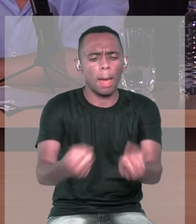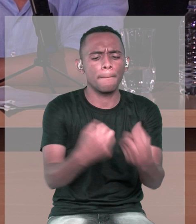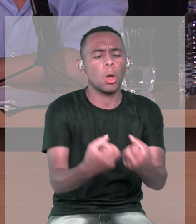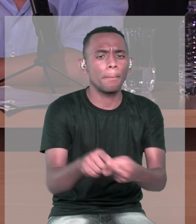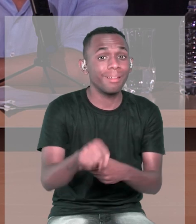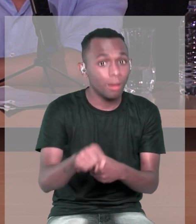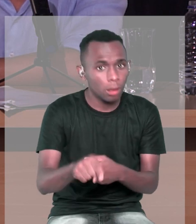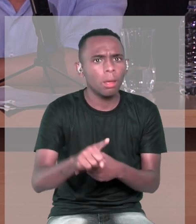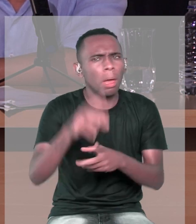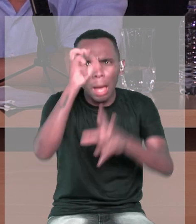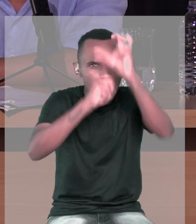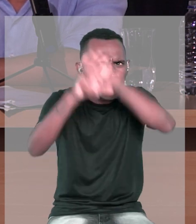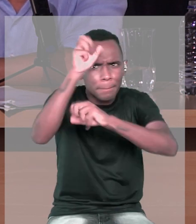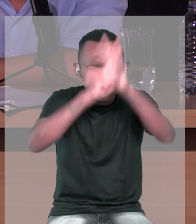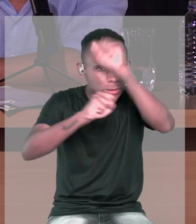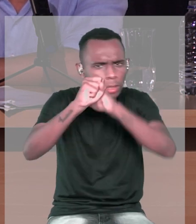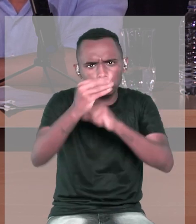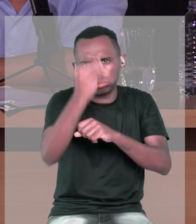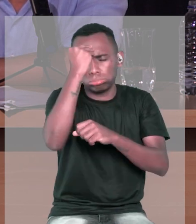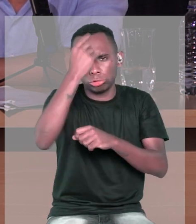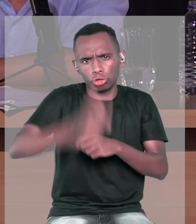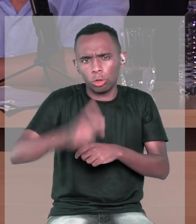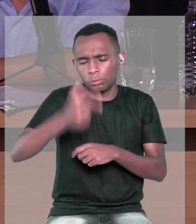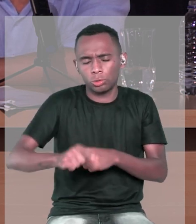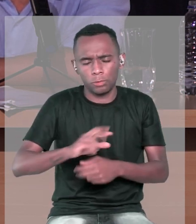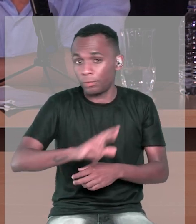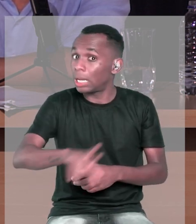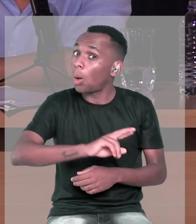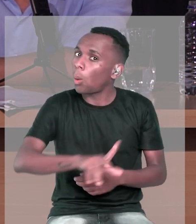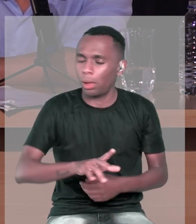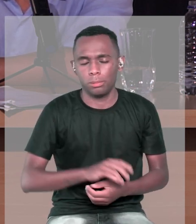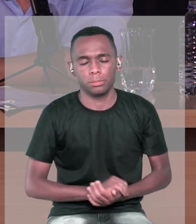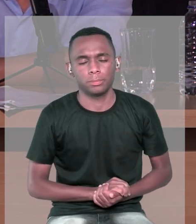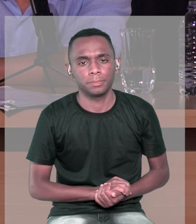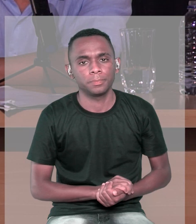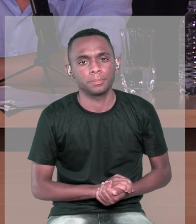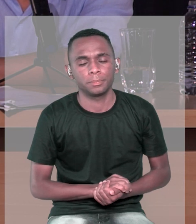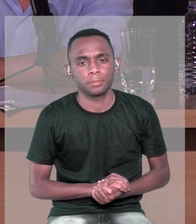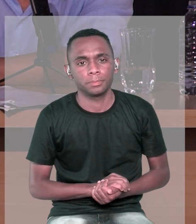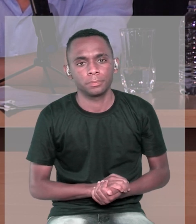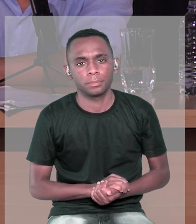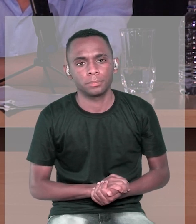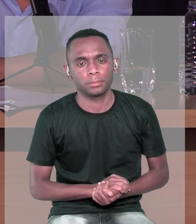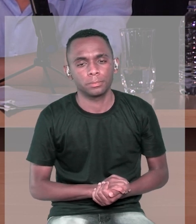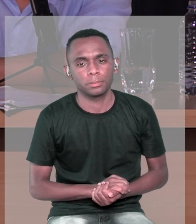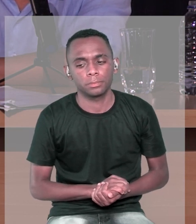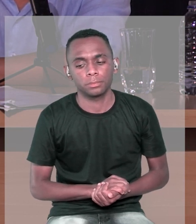dizer no que ele está aprendendo de cor e repetindo. Donc, moi, je vais